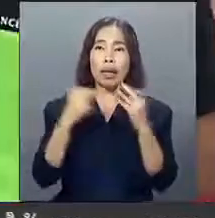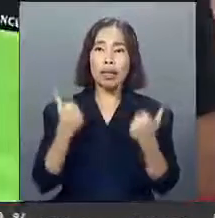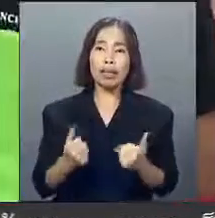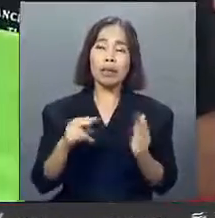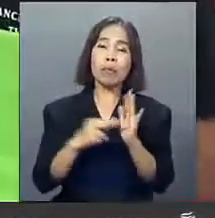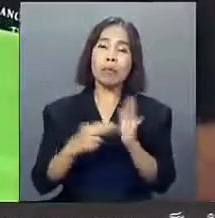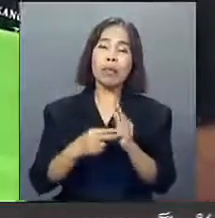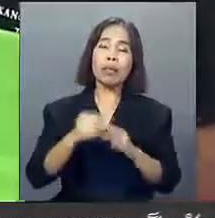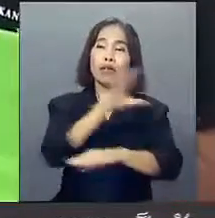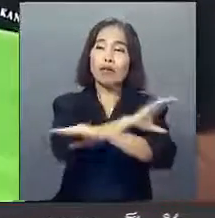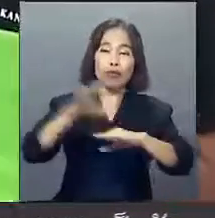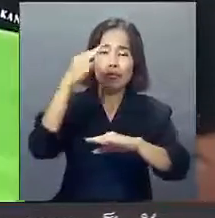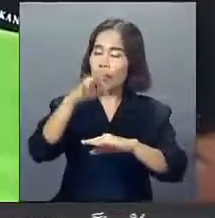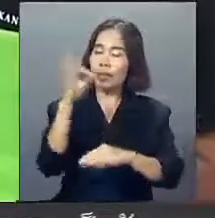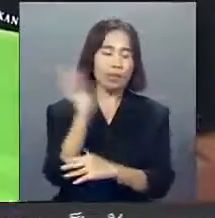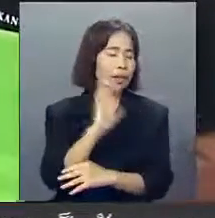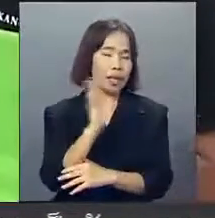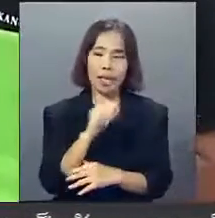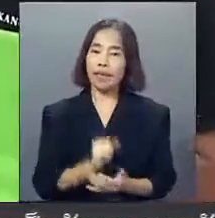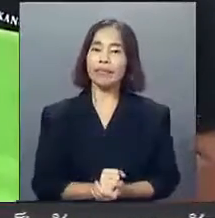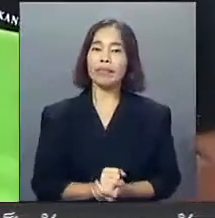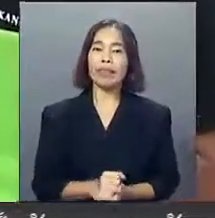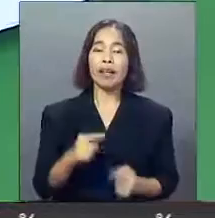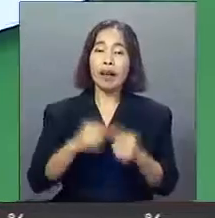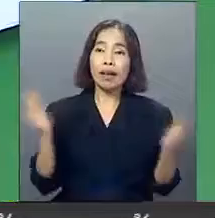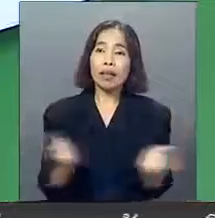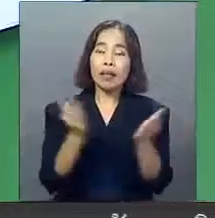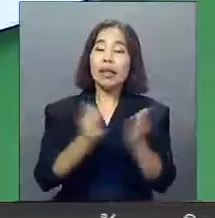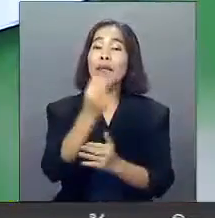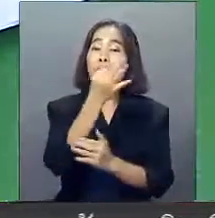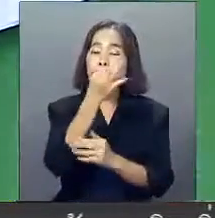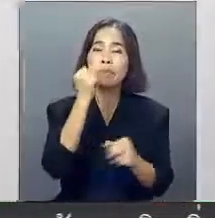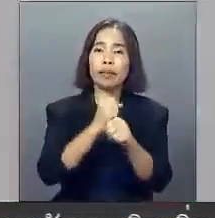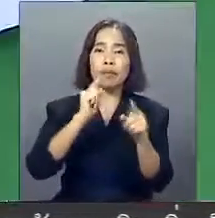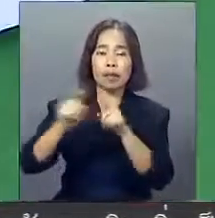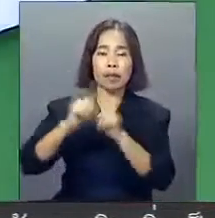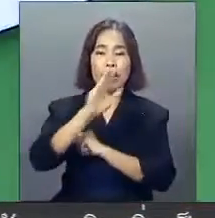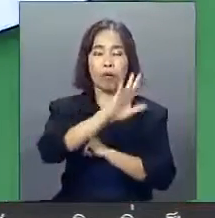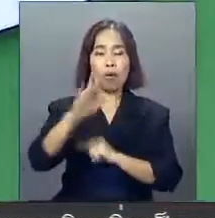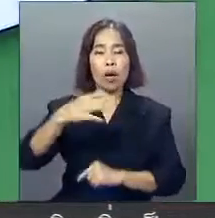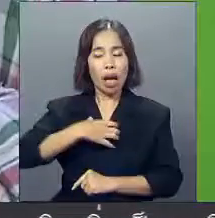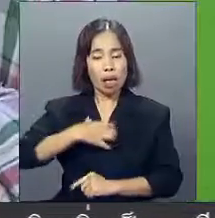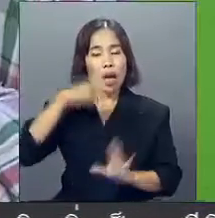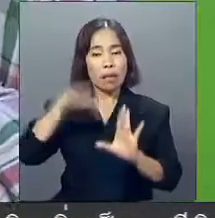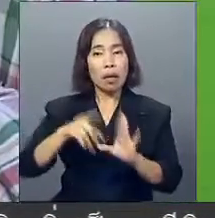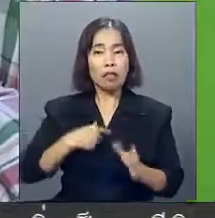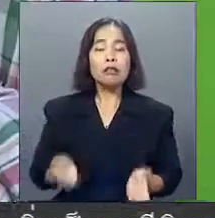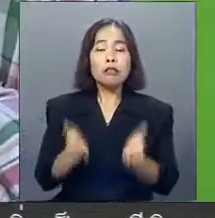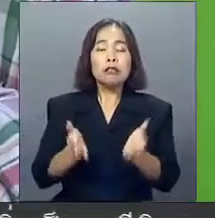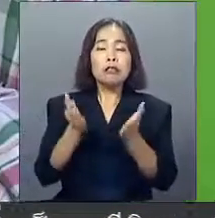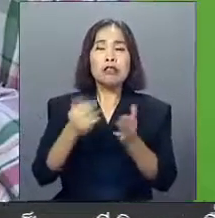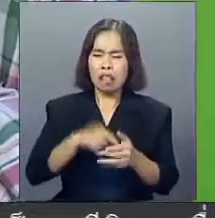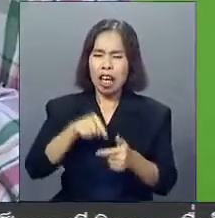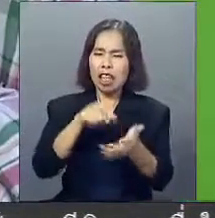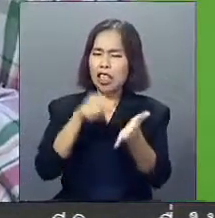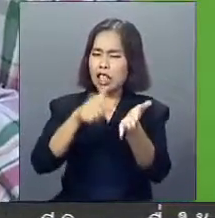BTS Free นะคะส่วนการส่เสริมอาชีพครจะสอดรบกความต้การของผู้ลงทะเบีรไม่ใช่ไปยัดเยียดค่ะยึดหลกให้